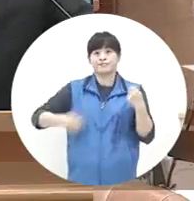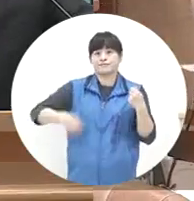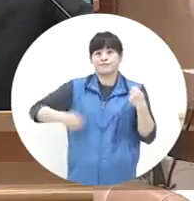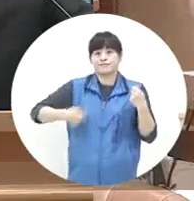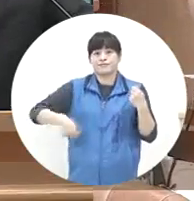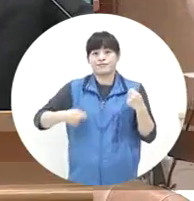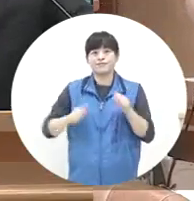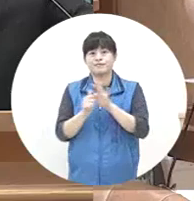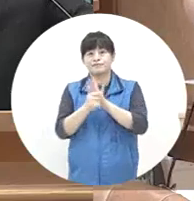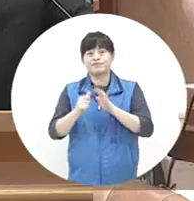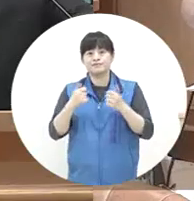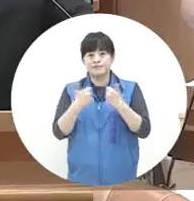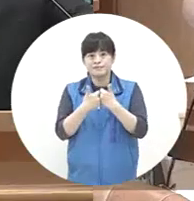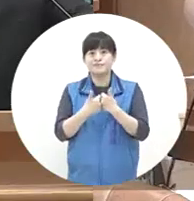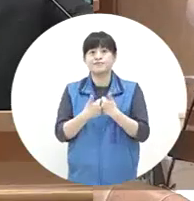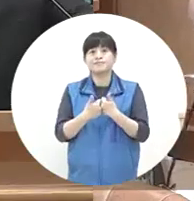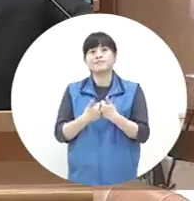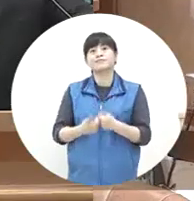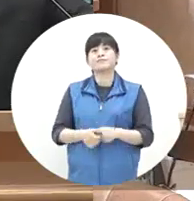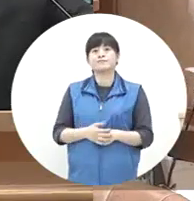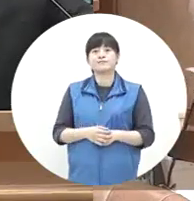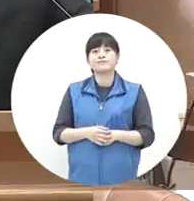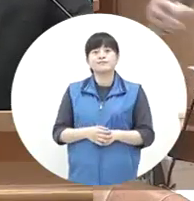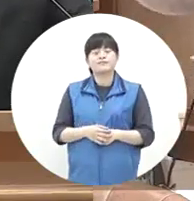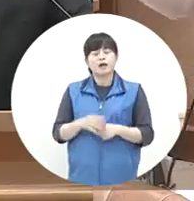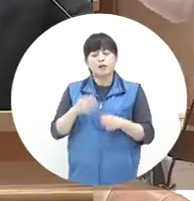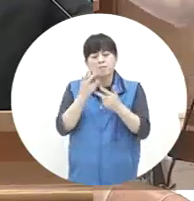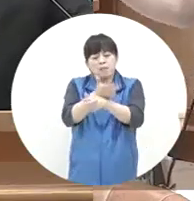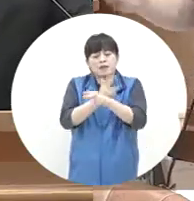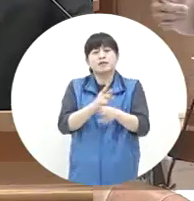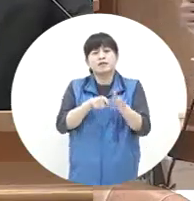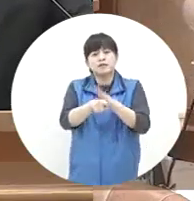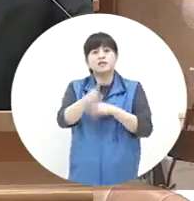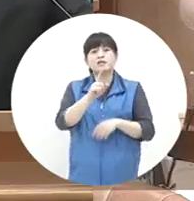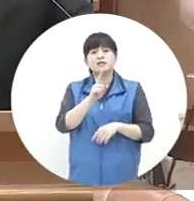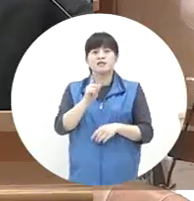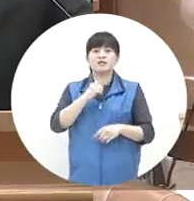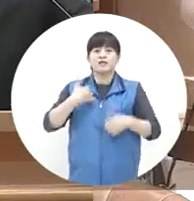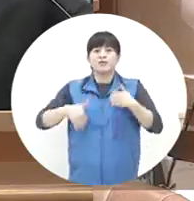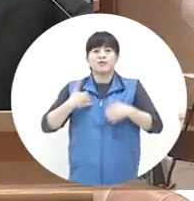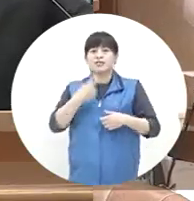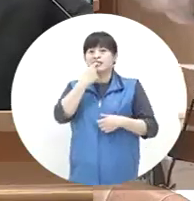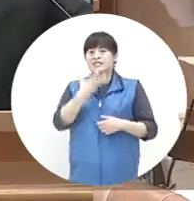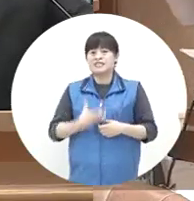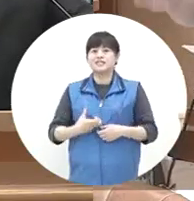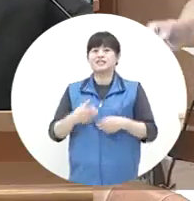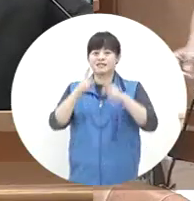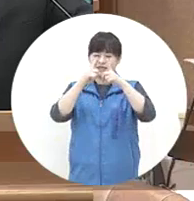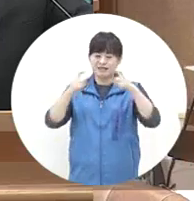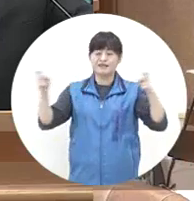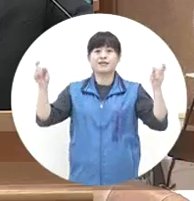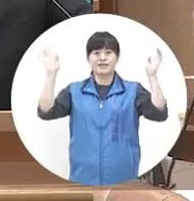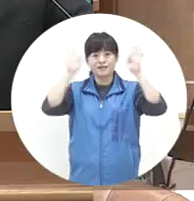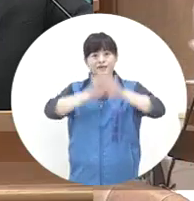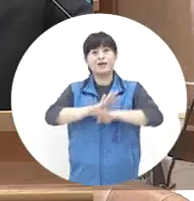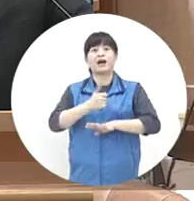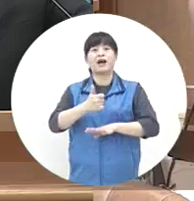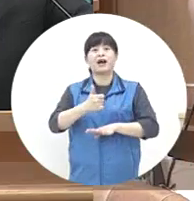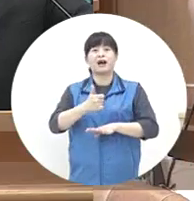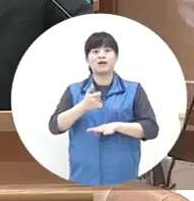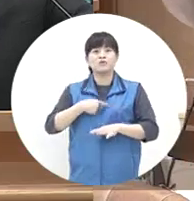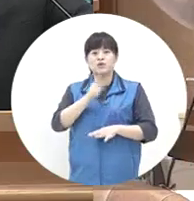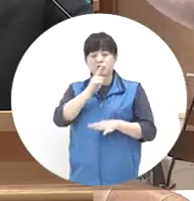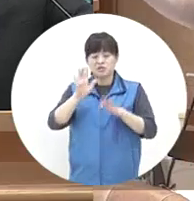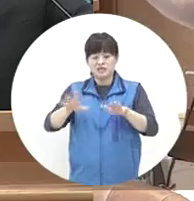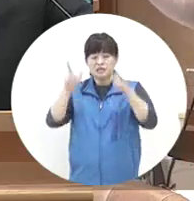啦、哦、那其实过去我们板桥一直在做这个欢乐耶诞城，我大概讲一下说这次这个高雄